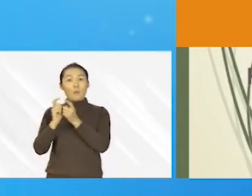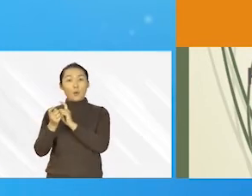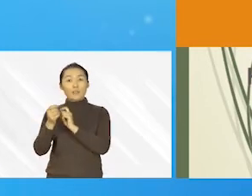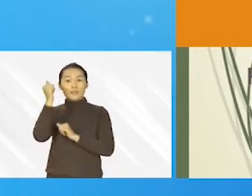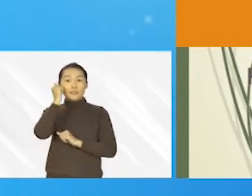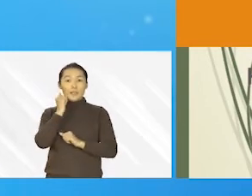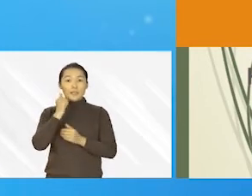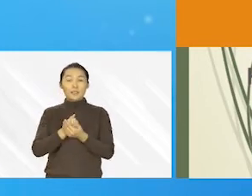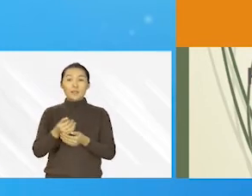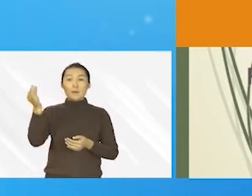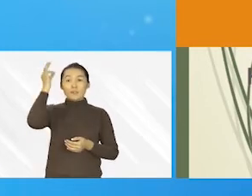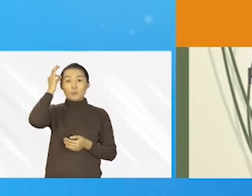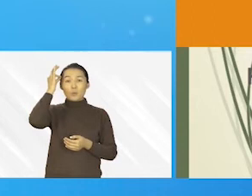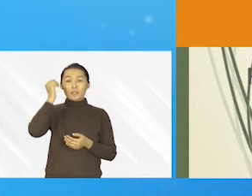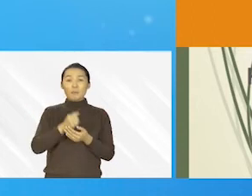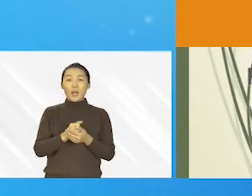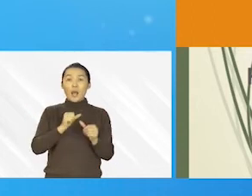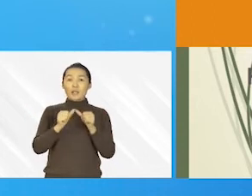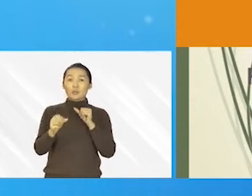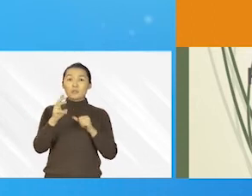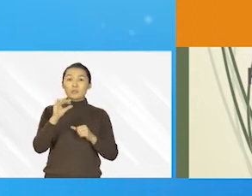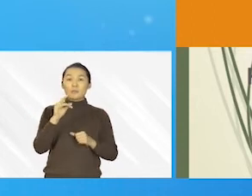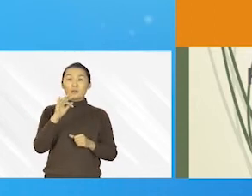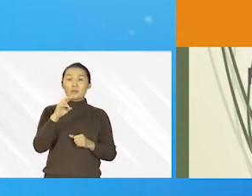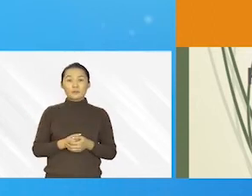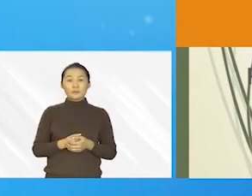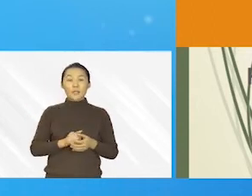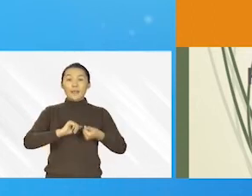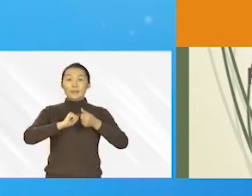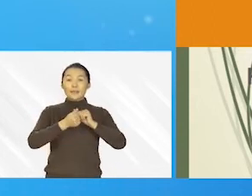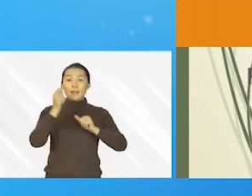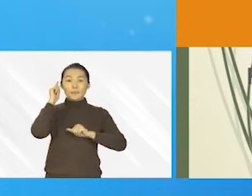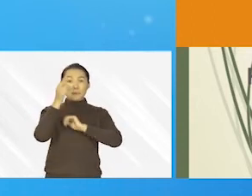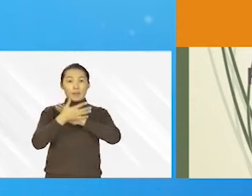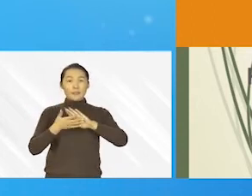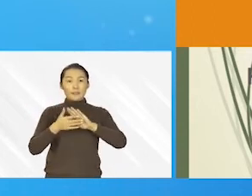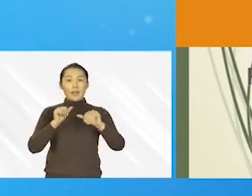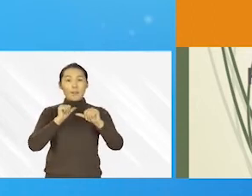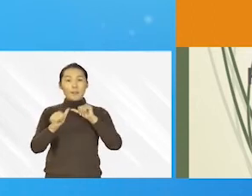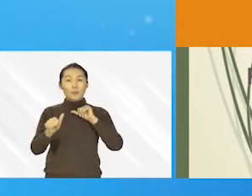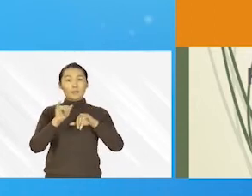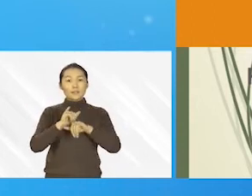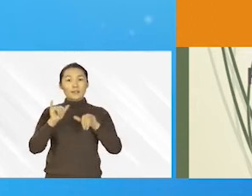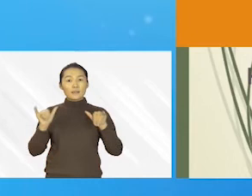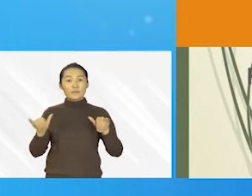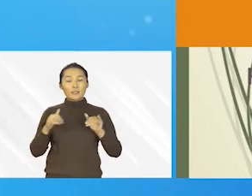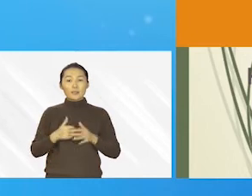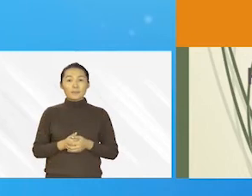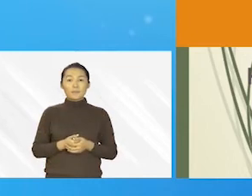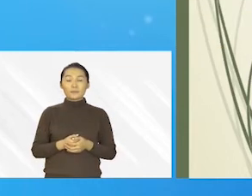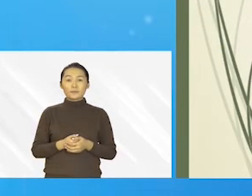Вспомним особенности морфологии ряда видов животных и закрепим понятие об особенностях